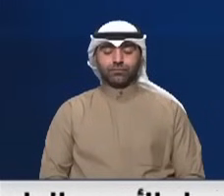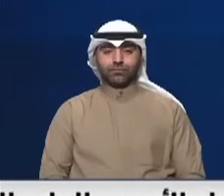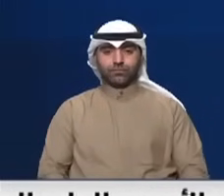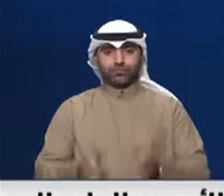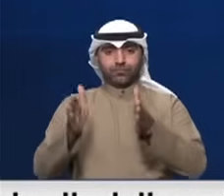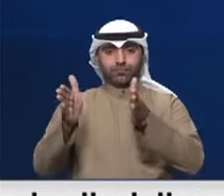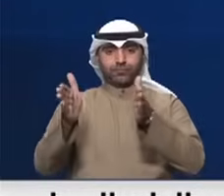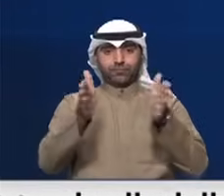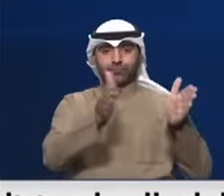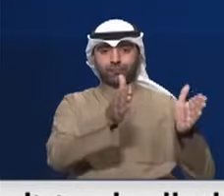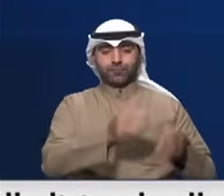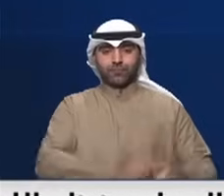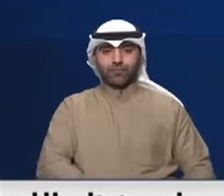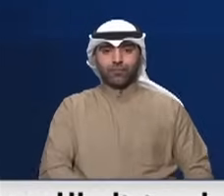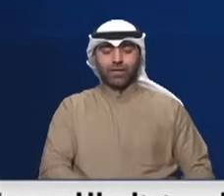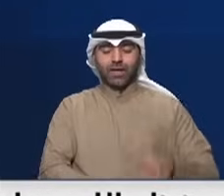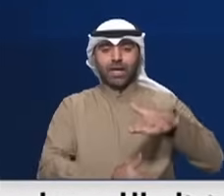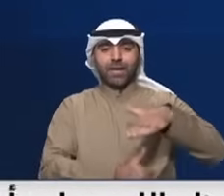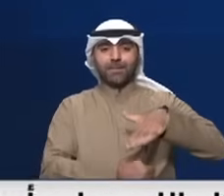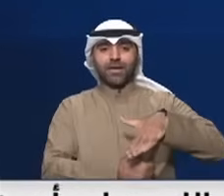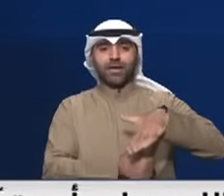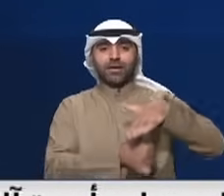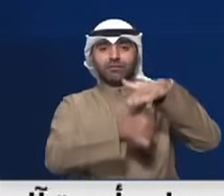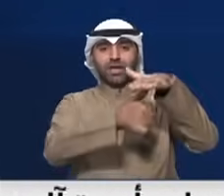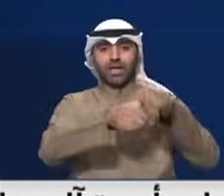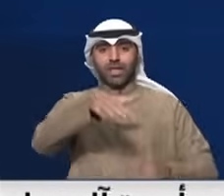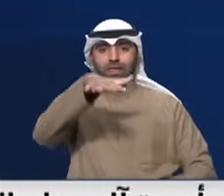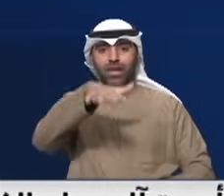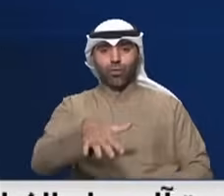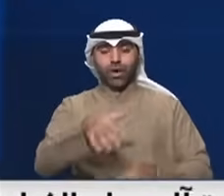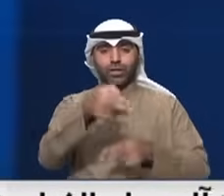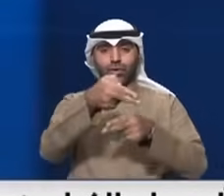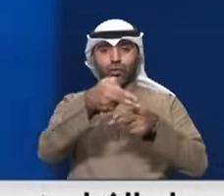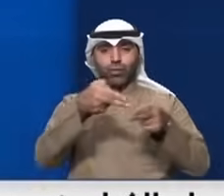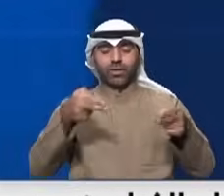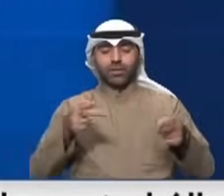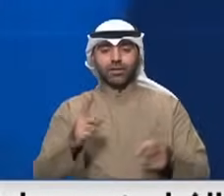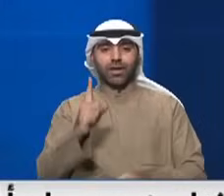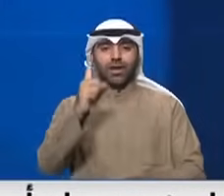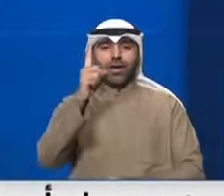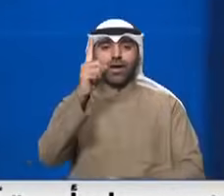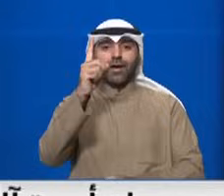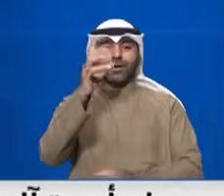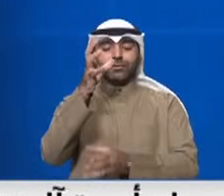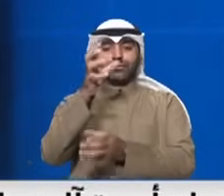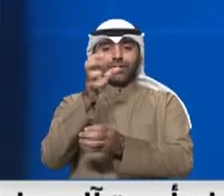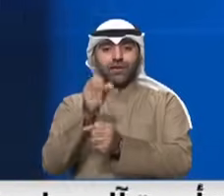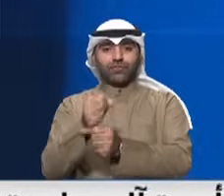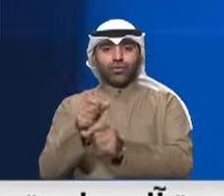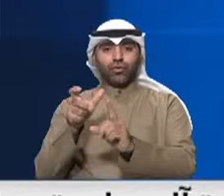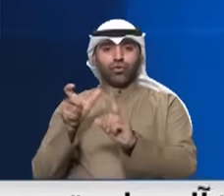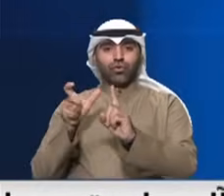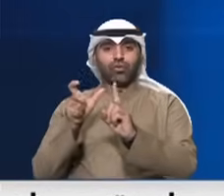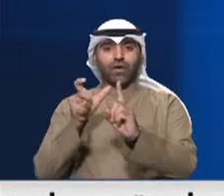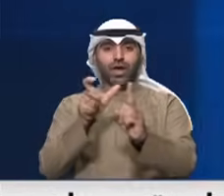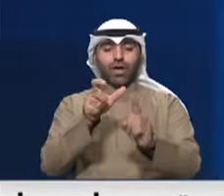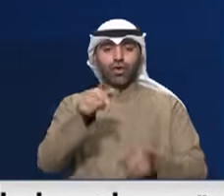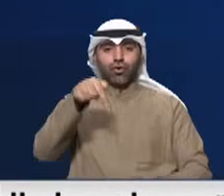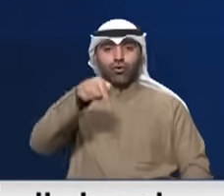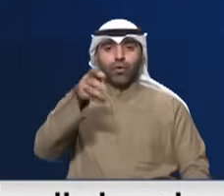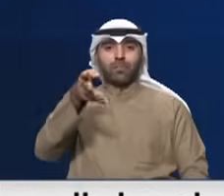استقبل حضره صاحب السمو امير البلاد الشيخ مشعل الاحمد الجابر الصباح حفظه الله ورعاه في المطار الاميري عصر